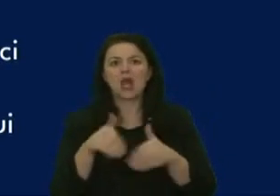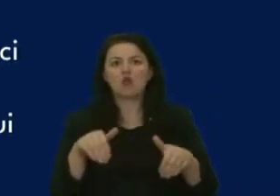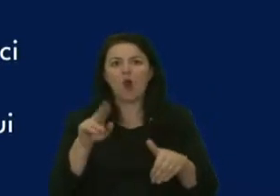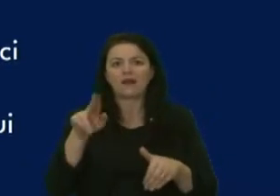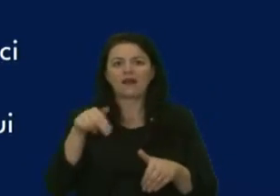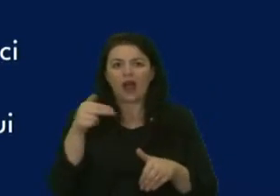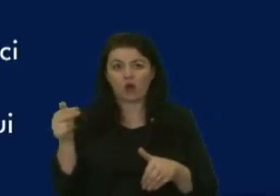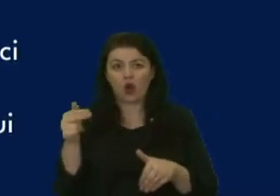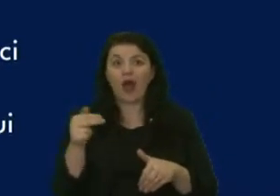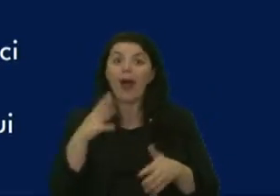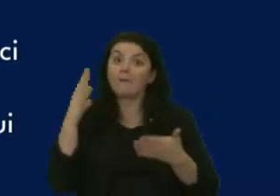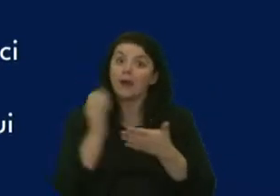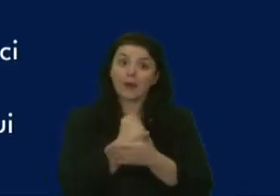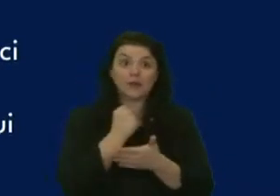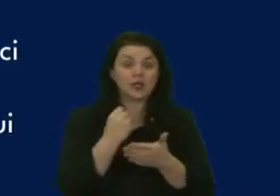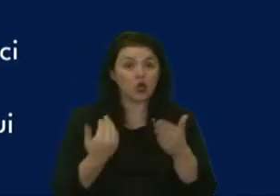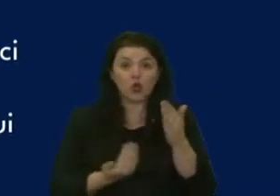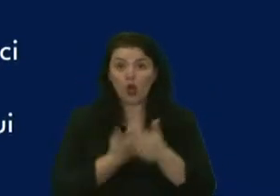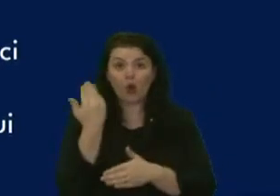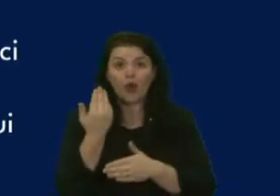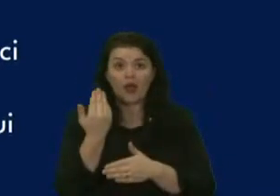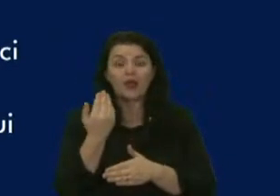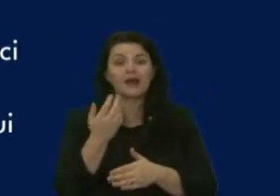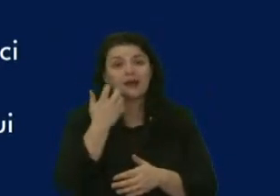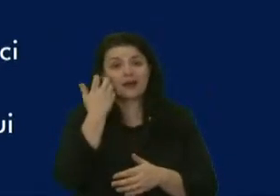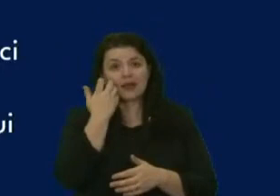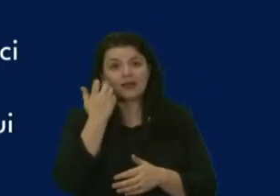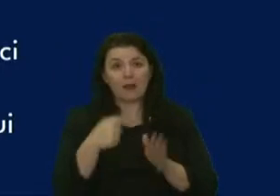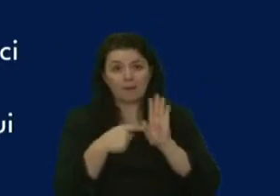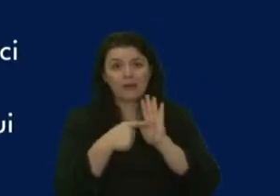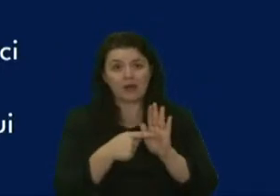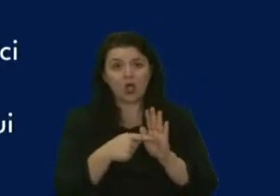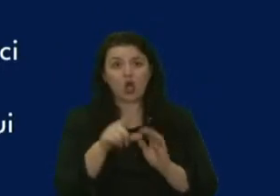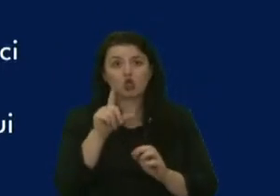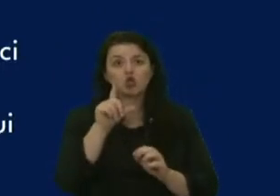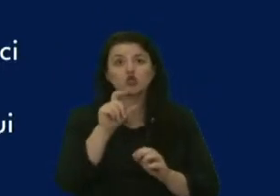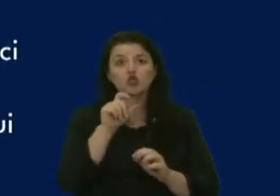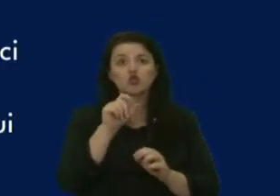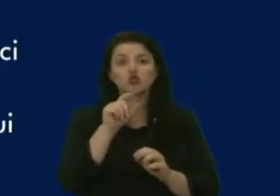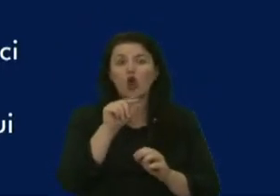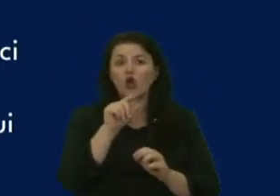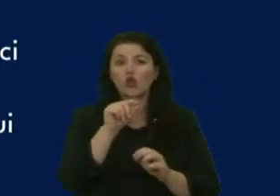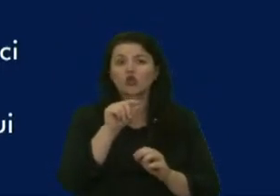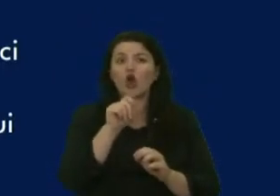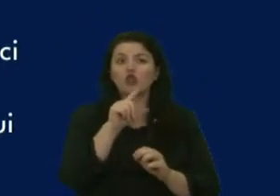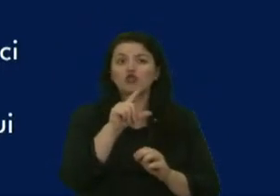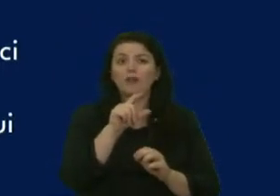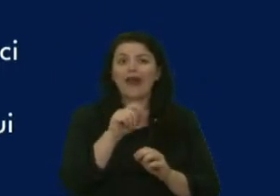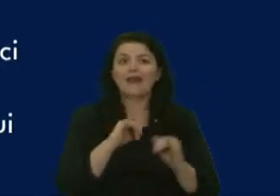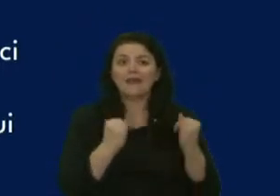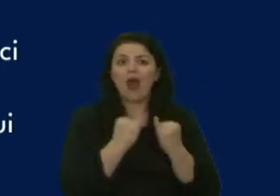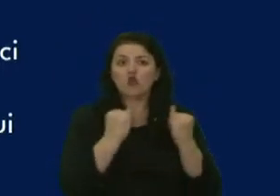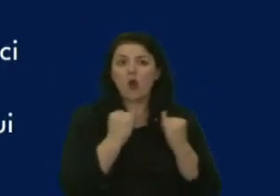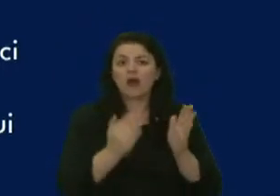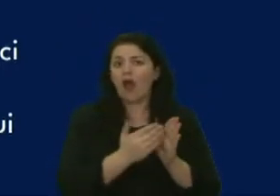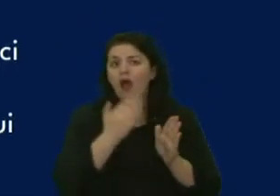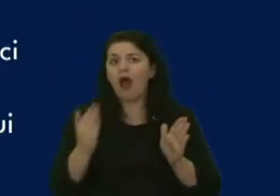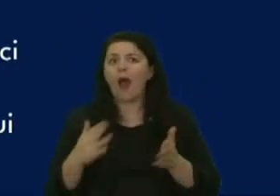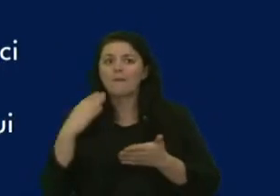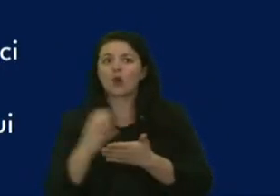de la ultima prezentare când am prezentat public proiectul în 12 ianuarie am reușit să obținem inclusiv banii